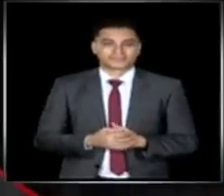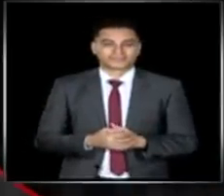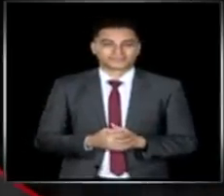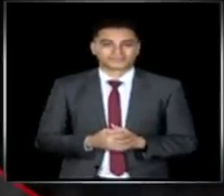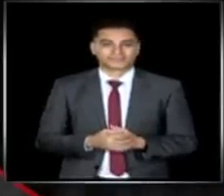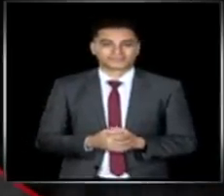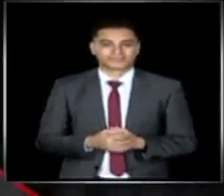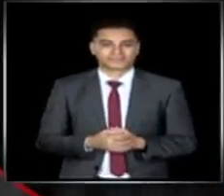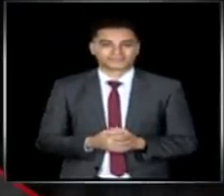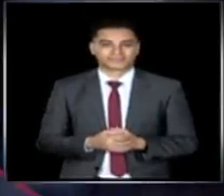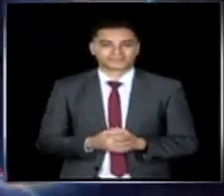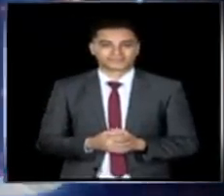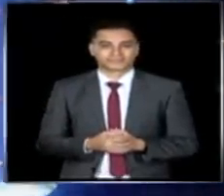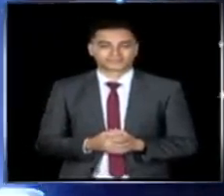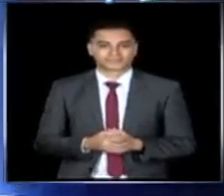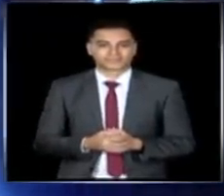ضربات جزاء.